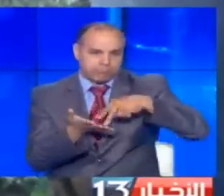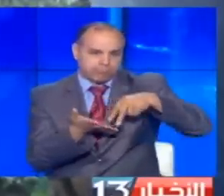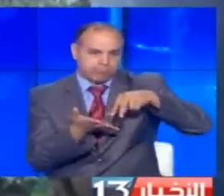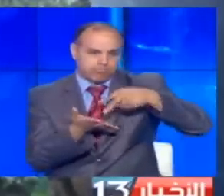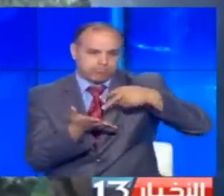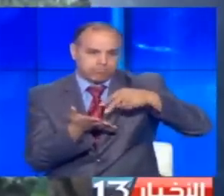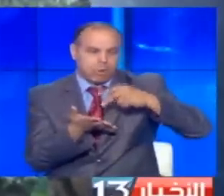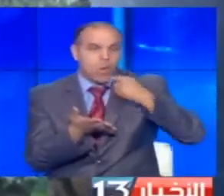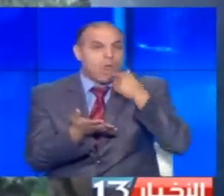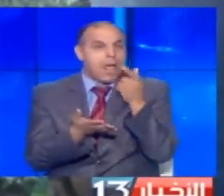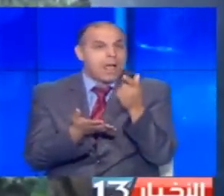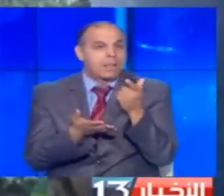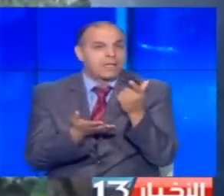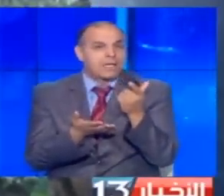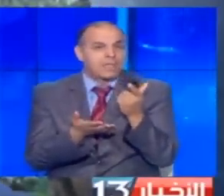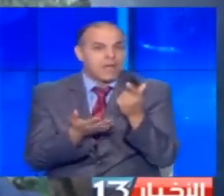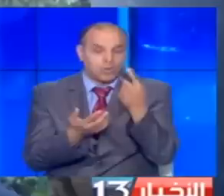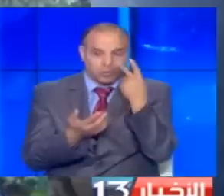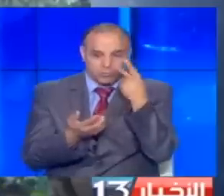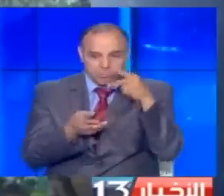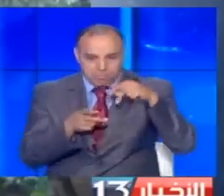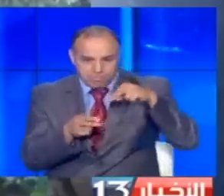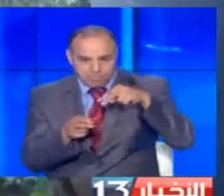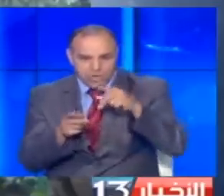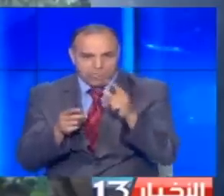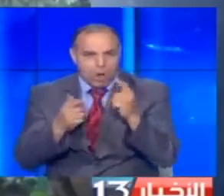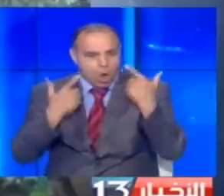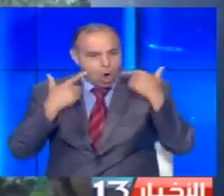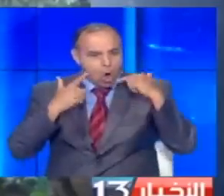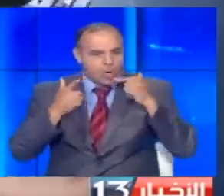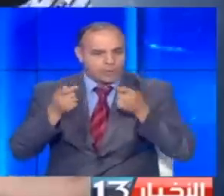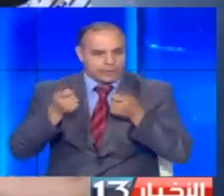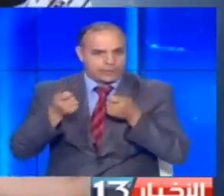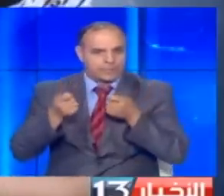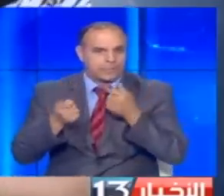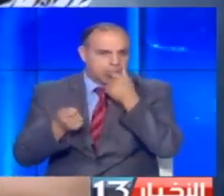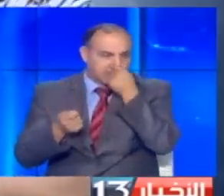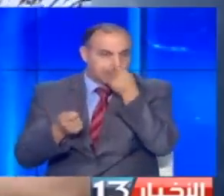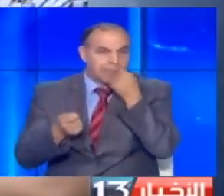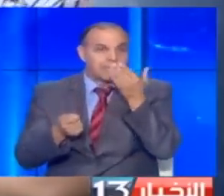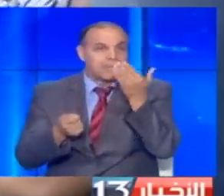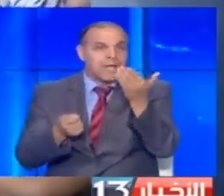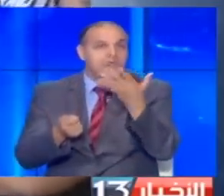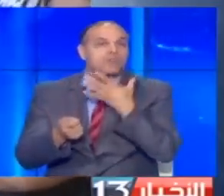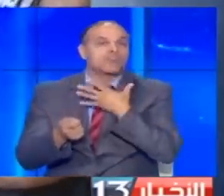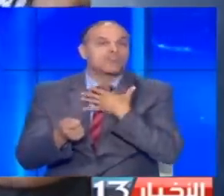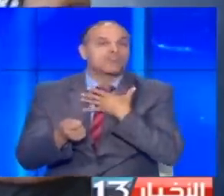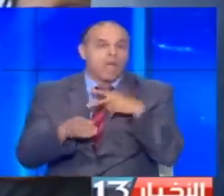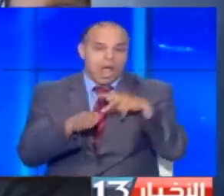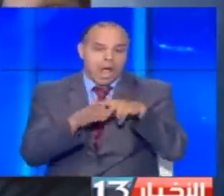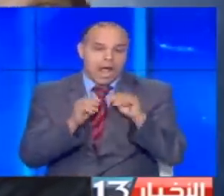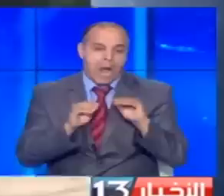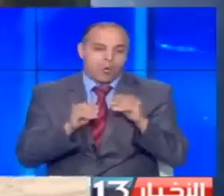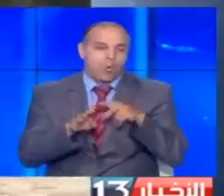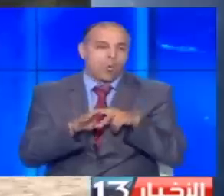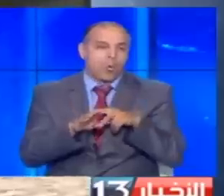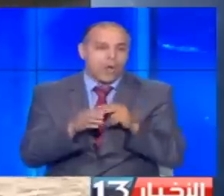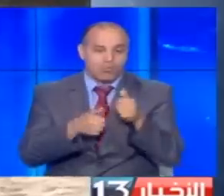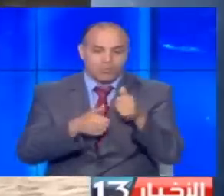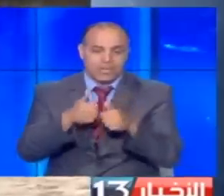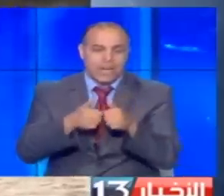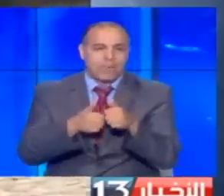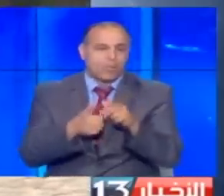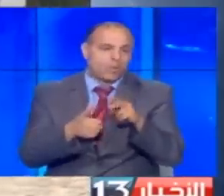الحركه التناسق وكيف حركتي حريه الحركه فيه يتطلع هواه تربيه الخيول الى تطوير المسابقات